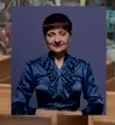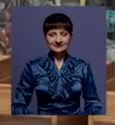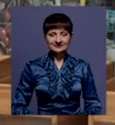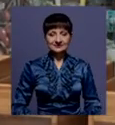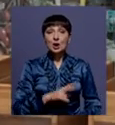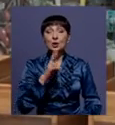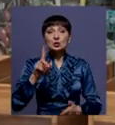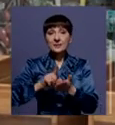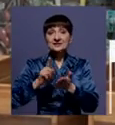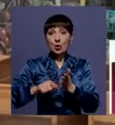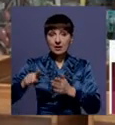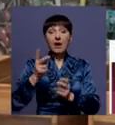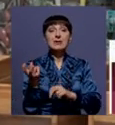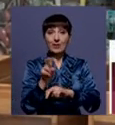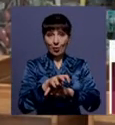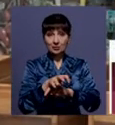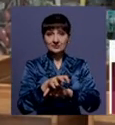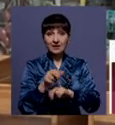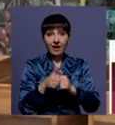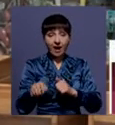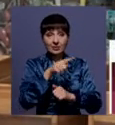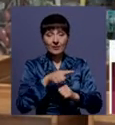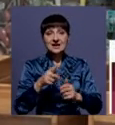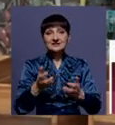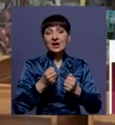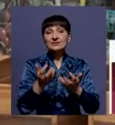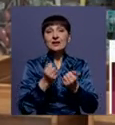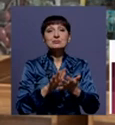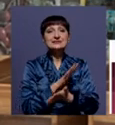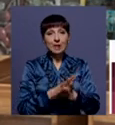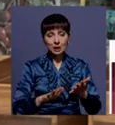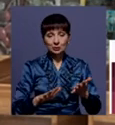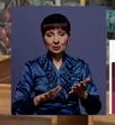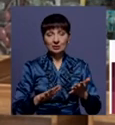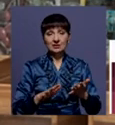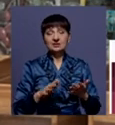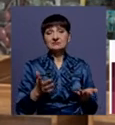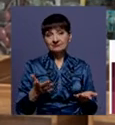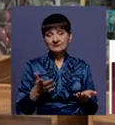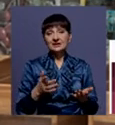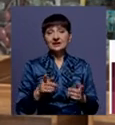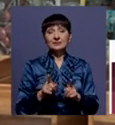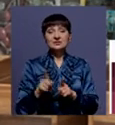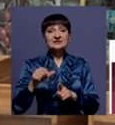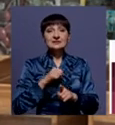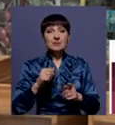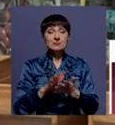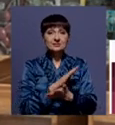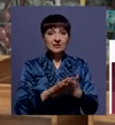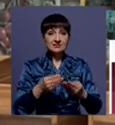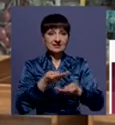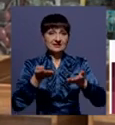округе пенсионеры живут, они приходят и стараются уже брать бесплатно. То есть ни за копеек, ни за что они начинают сами бесплатно